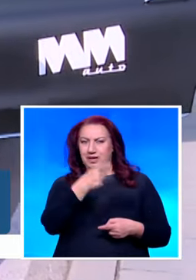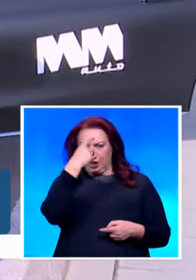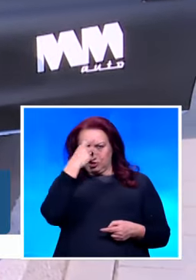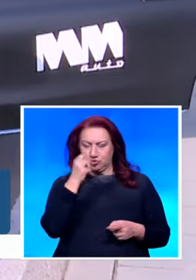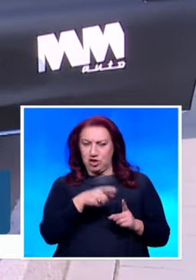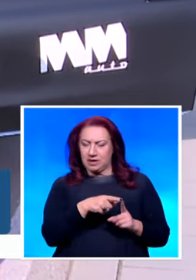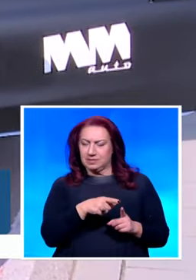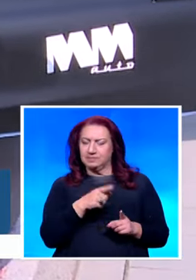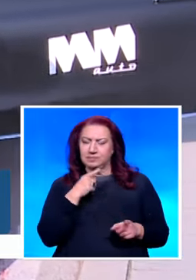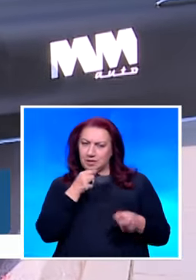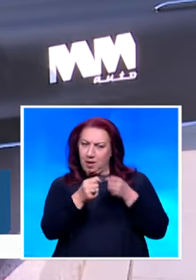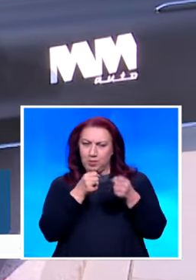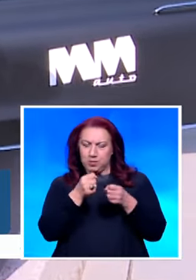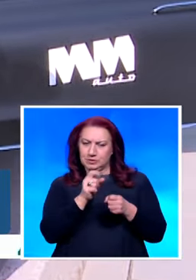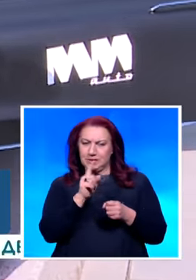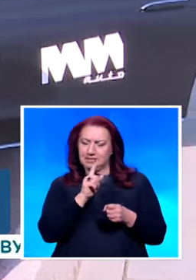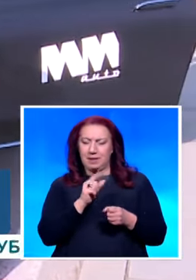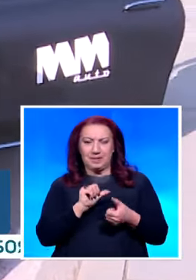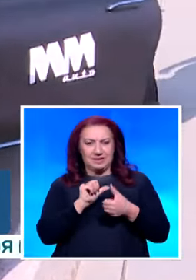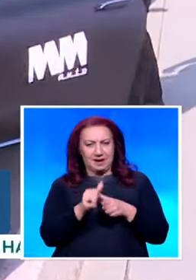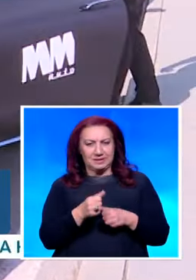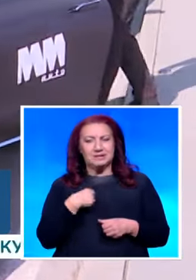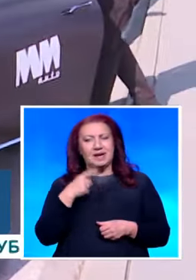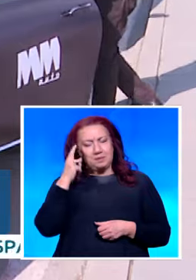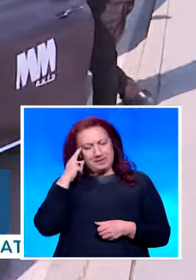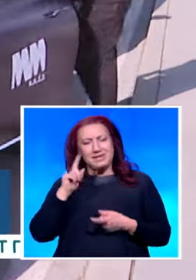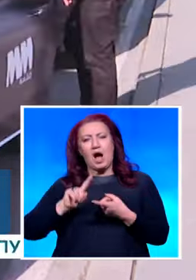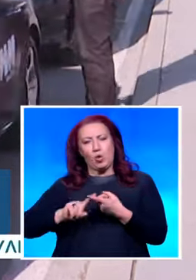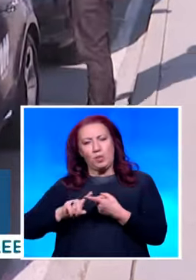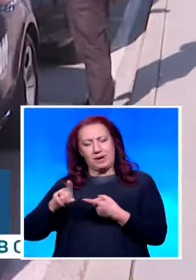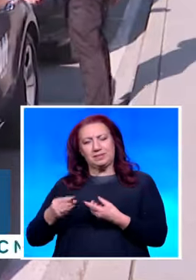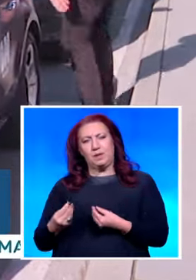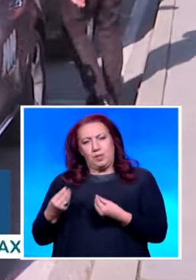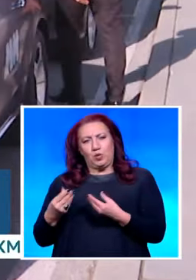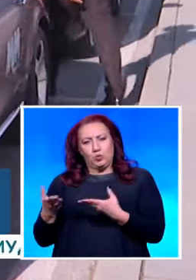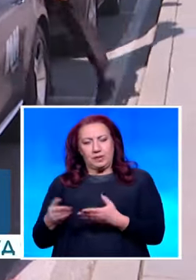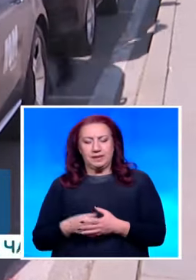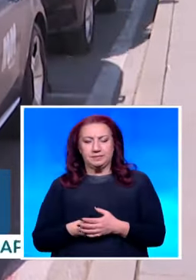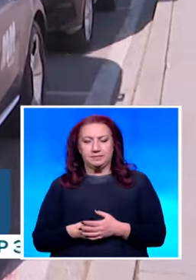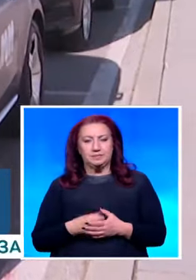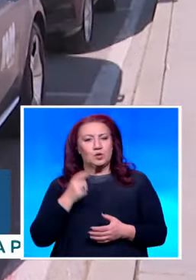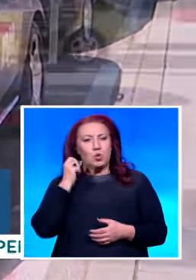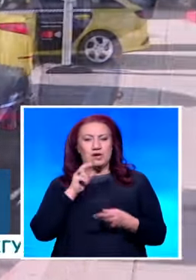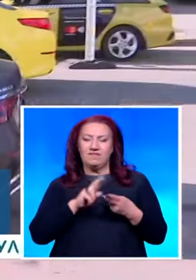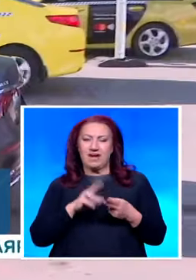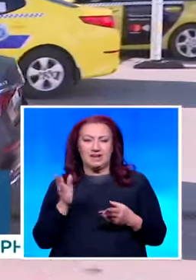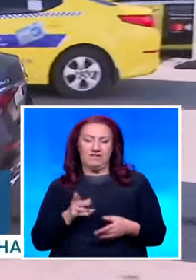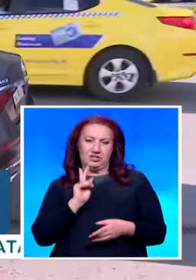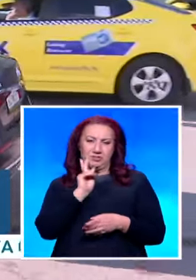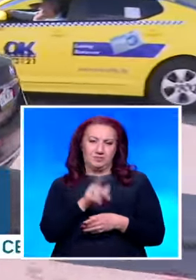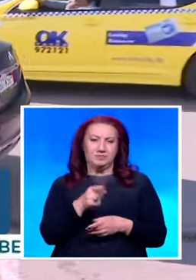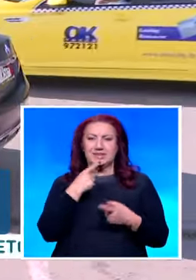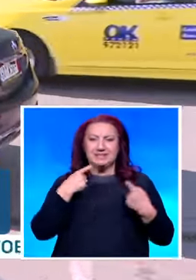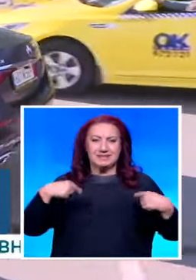никак лесен, но смятам, че по-добрите карти ги държи Кобрат. Ули Вегнер вече е в залата и се присъедини към тренировката на